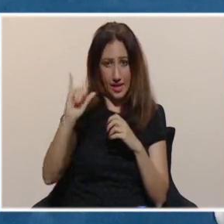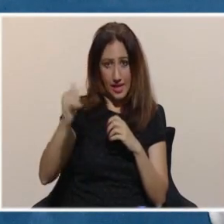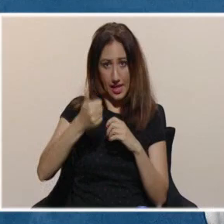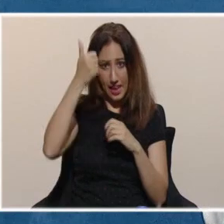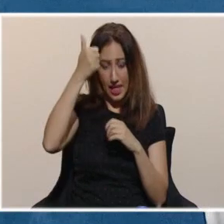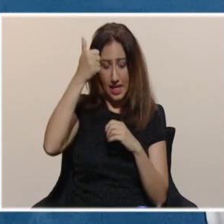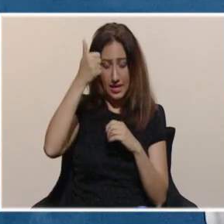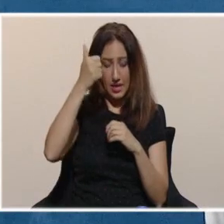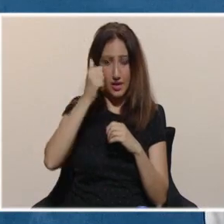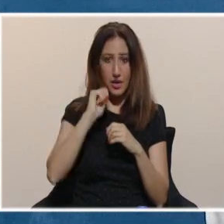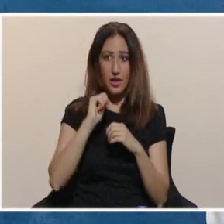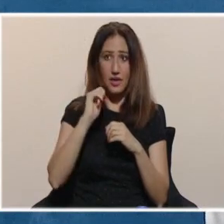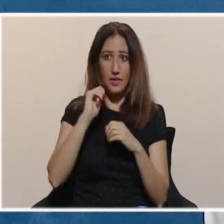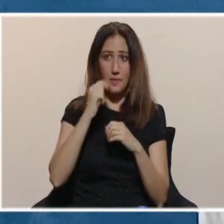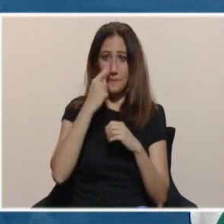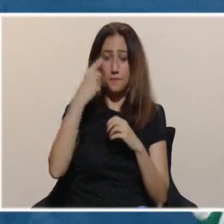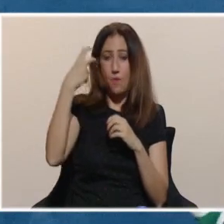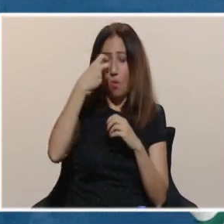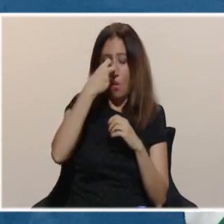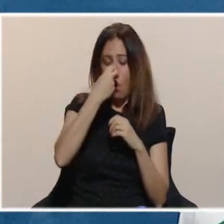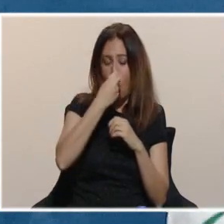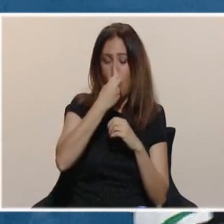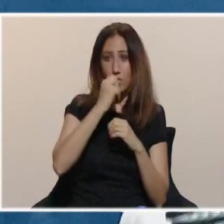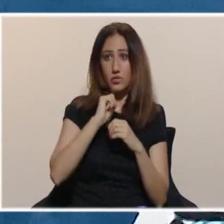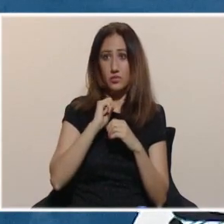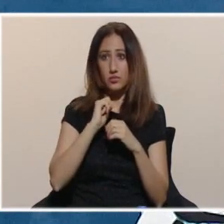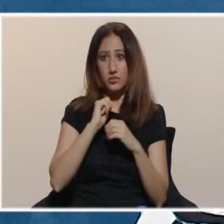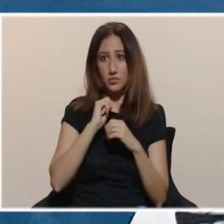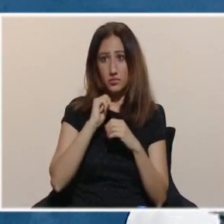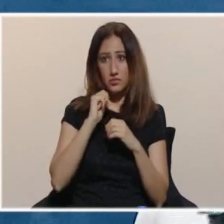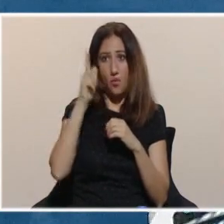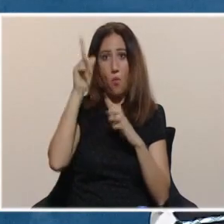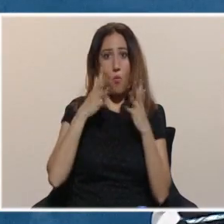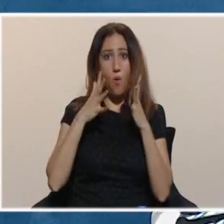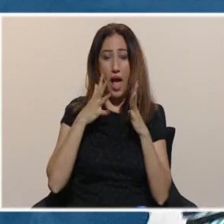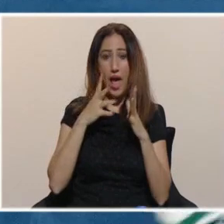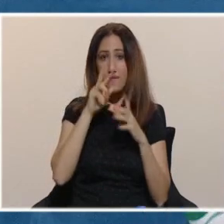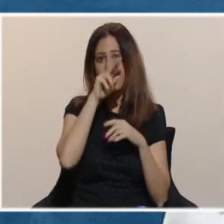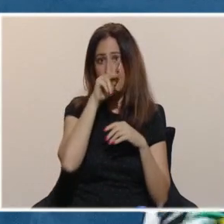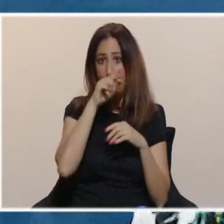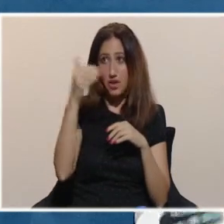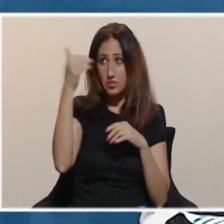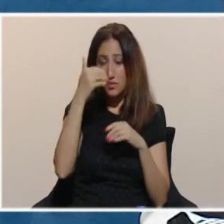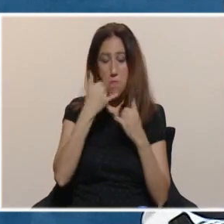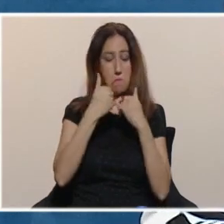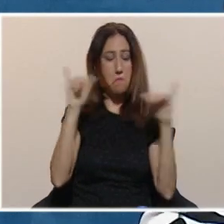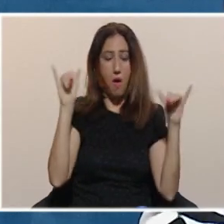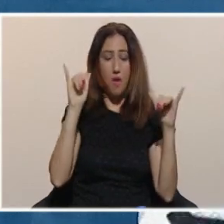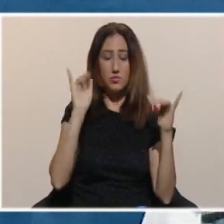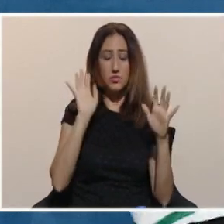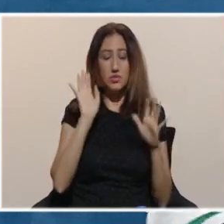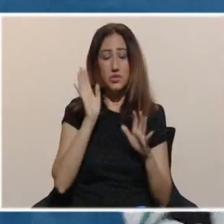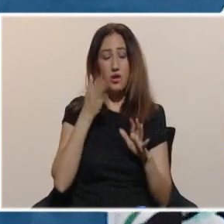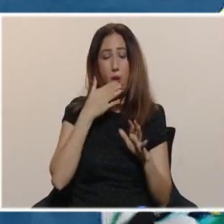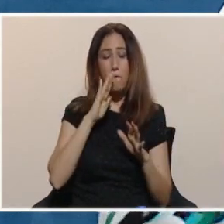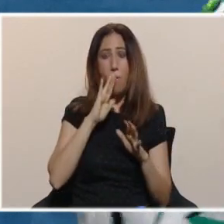الجذعيه في المناخير، وكان مرعوب جدا من اي انفكشن، لو اي انفكشن حصل كان كل ده مات،